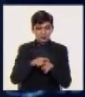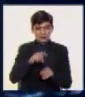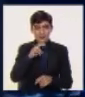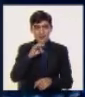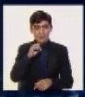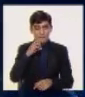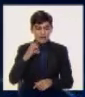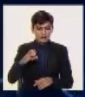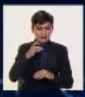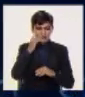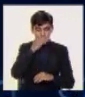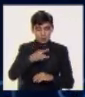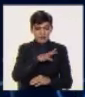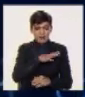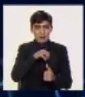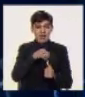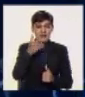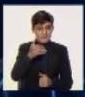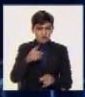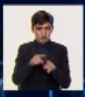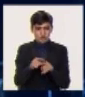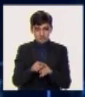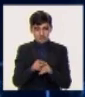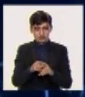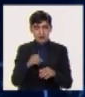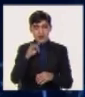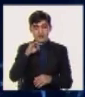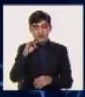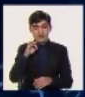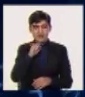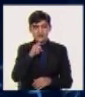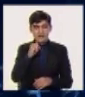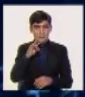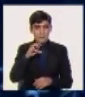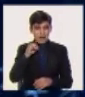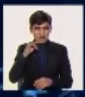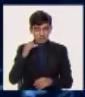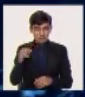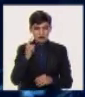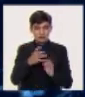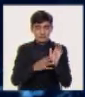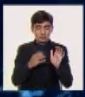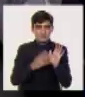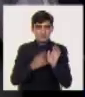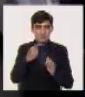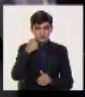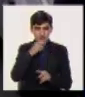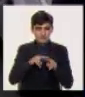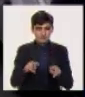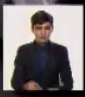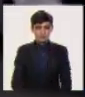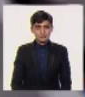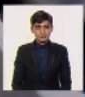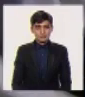с преимущественно армянским населением, отошедшую от Азербайджана в 1991 году.